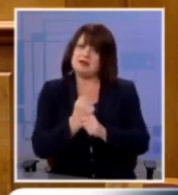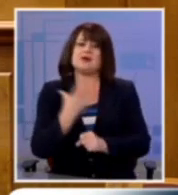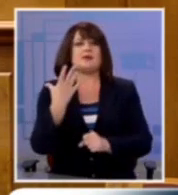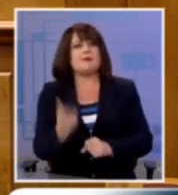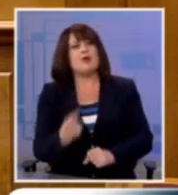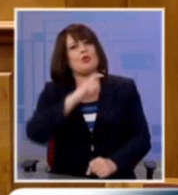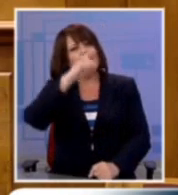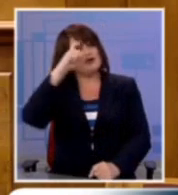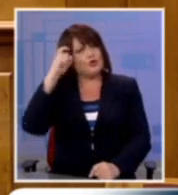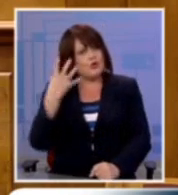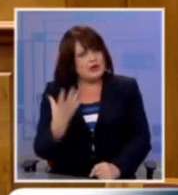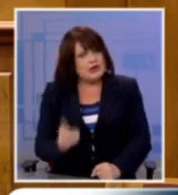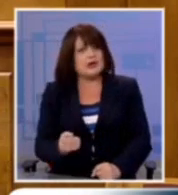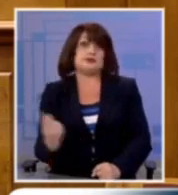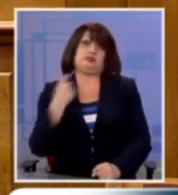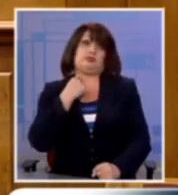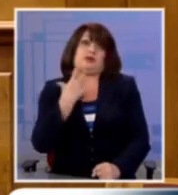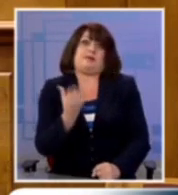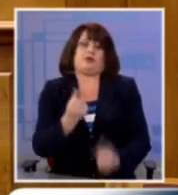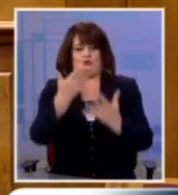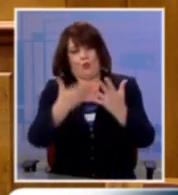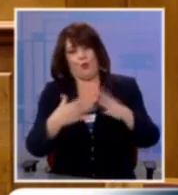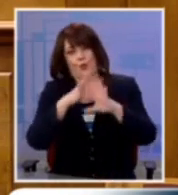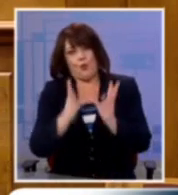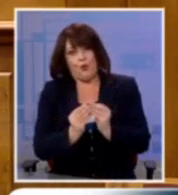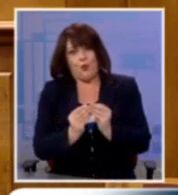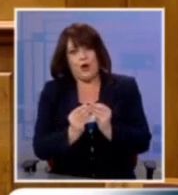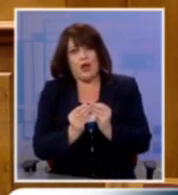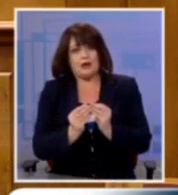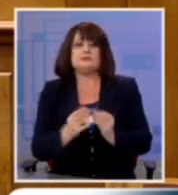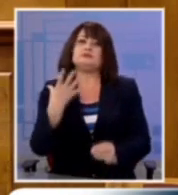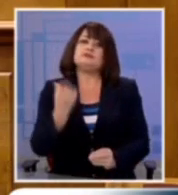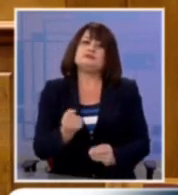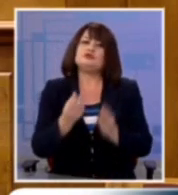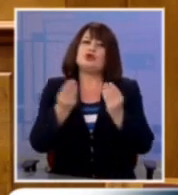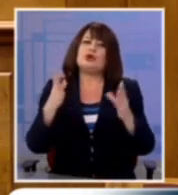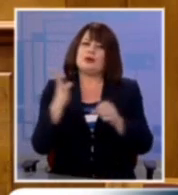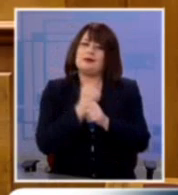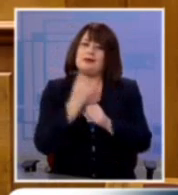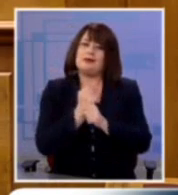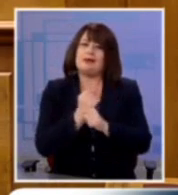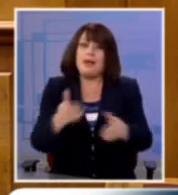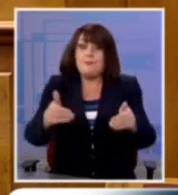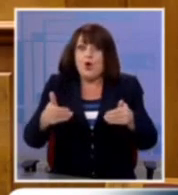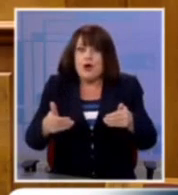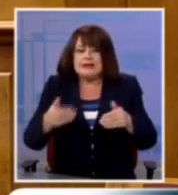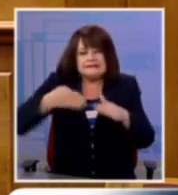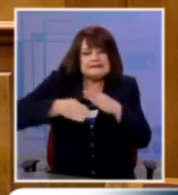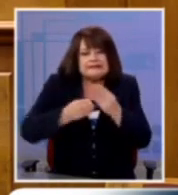υπάρχουν δυσκολίες, υπάρχουν αποτυχίες. Υπάρχουν νίκες, ελιγμοί και υποχωρήσεις. Αυτά